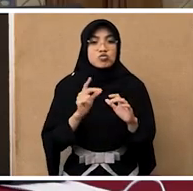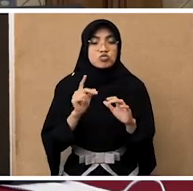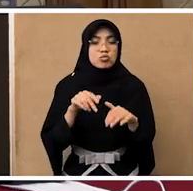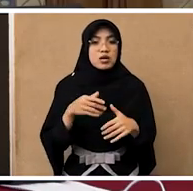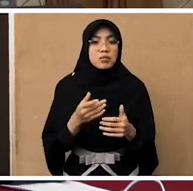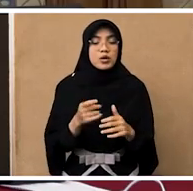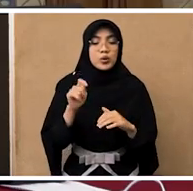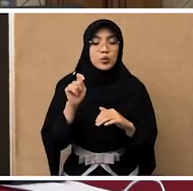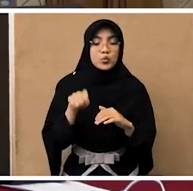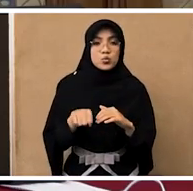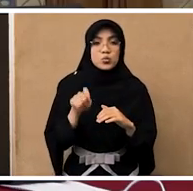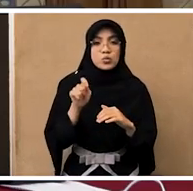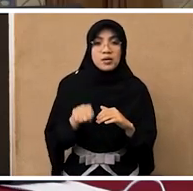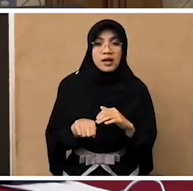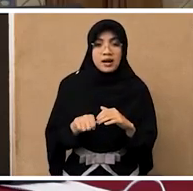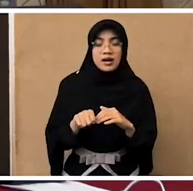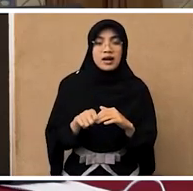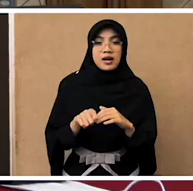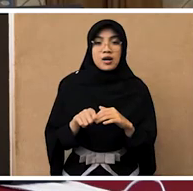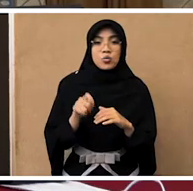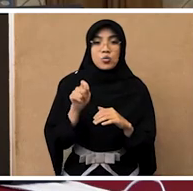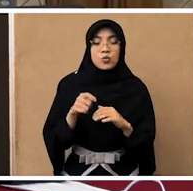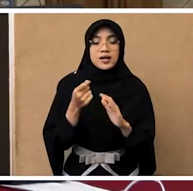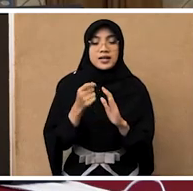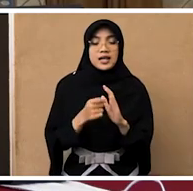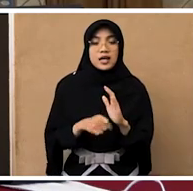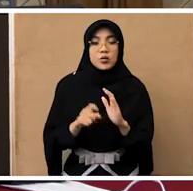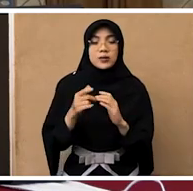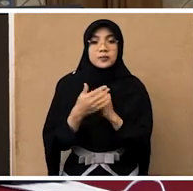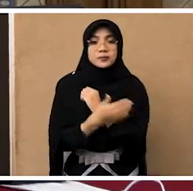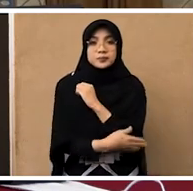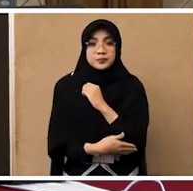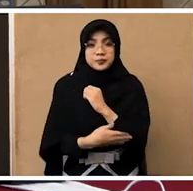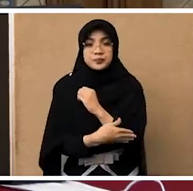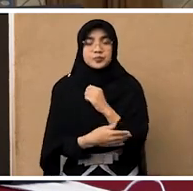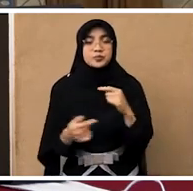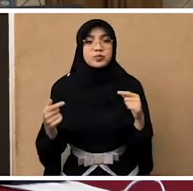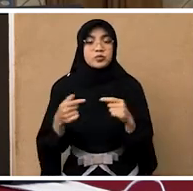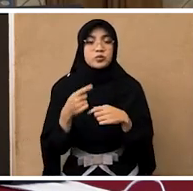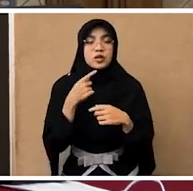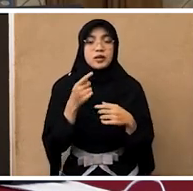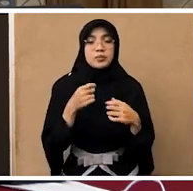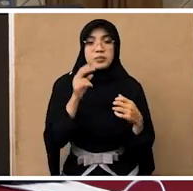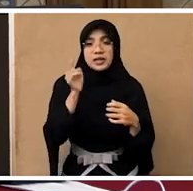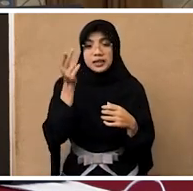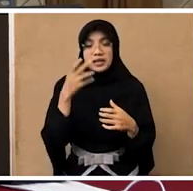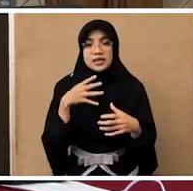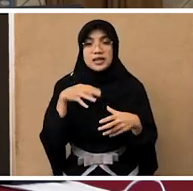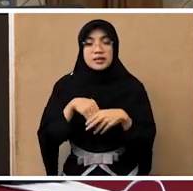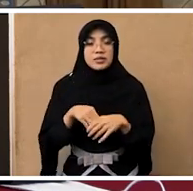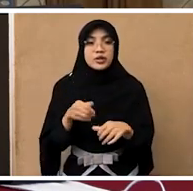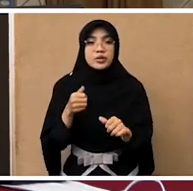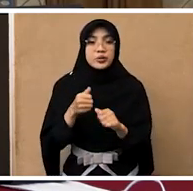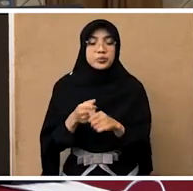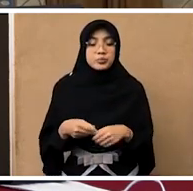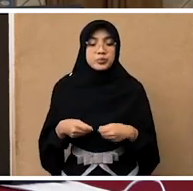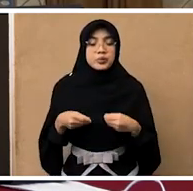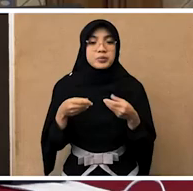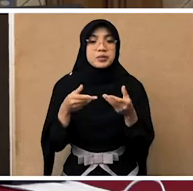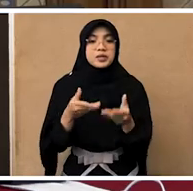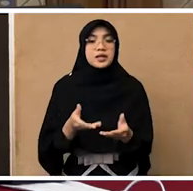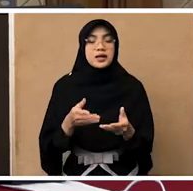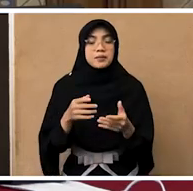mana penghukuman ini ada nilai dimana negara dalam konteksnya pemerintah itu ikut dalam memberikan